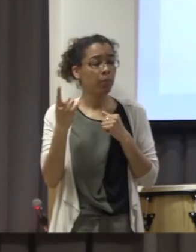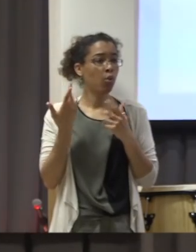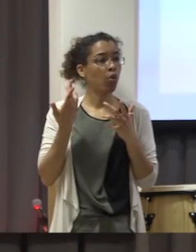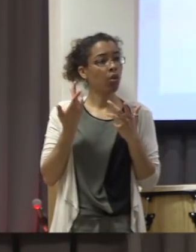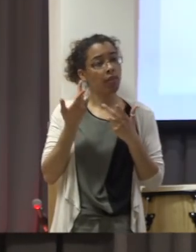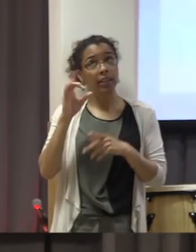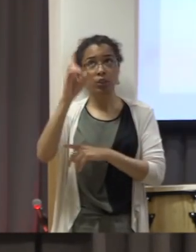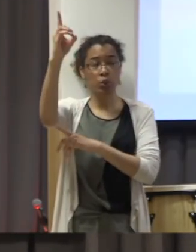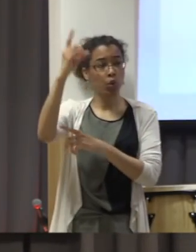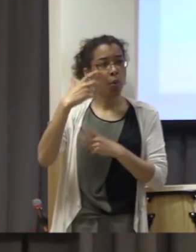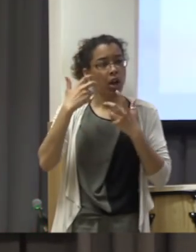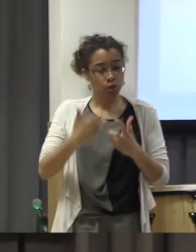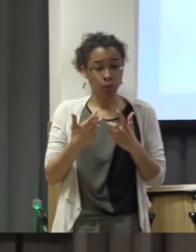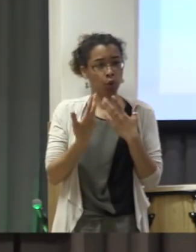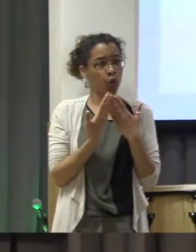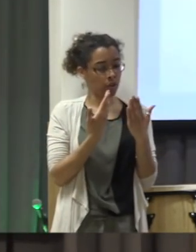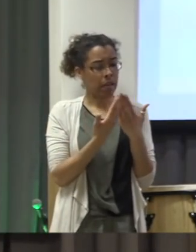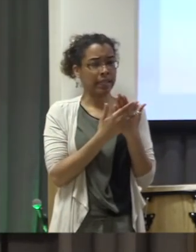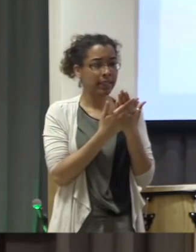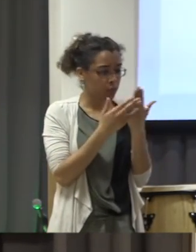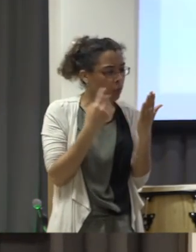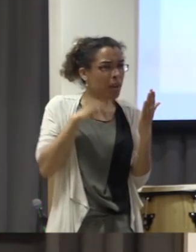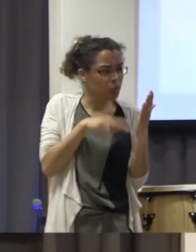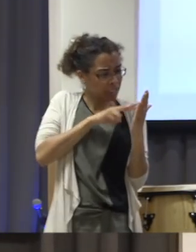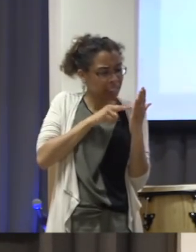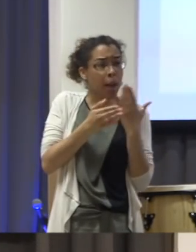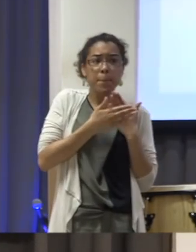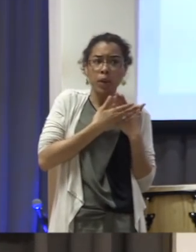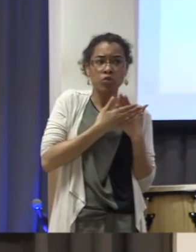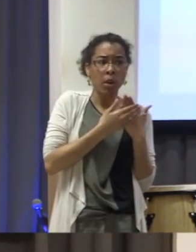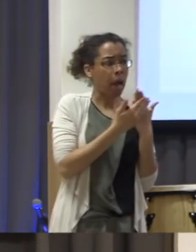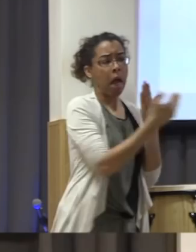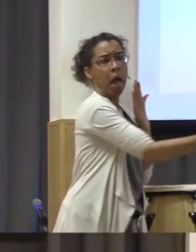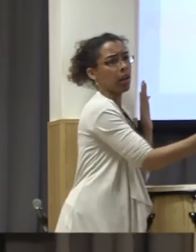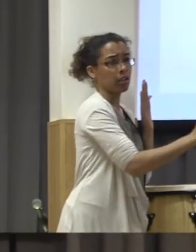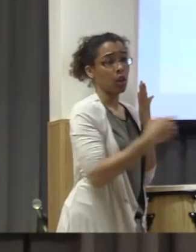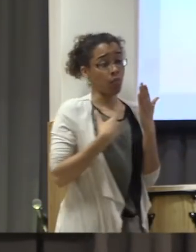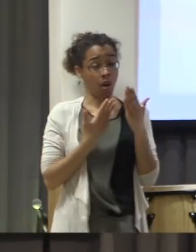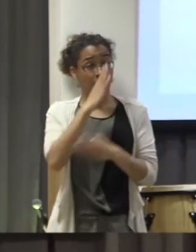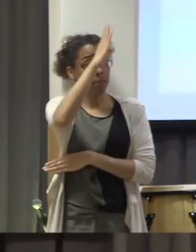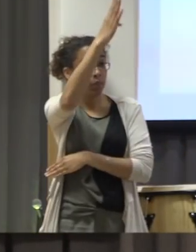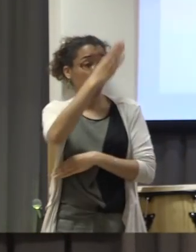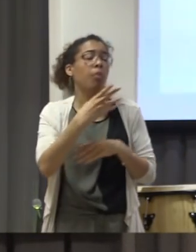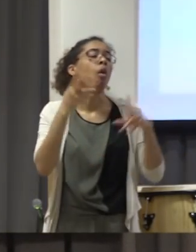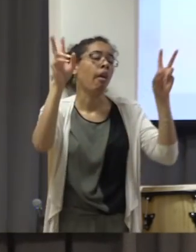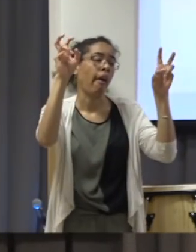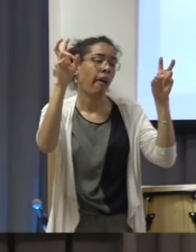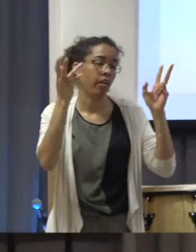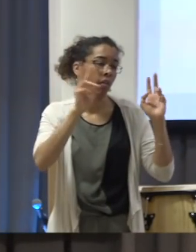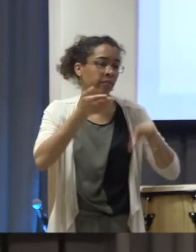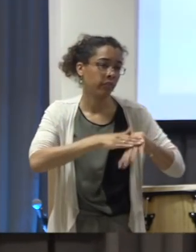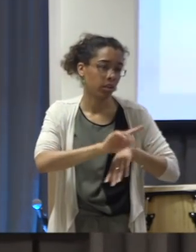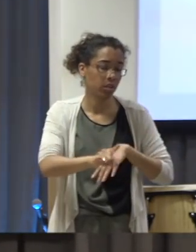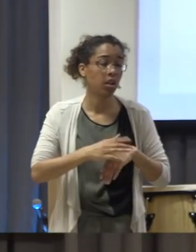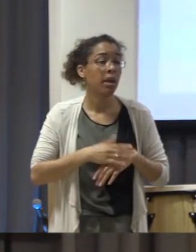Dieu, que ces livres ne s'éloignent pas de ma bouche tous les jours. Donc, moi, à minuit, ou c'est une façon de dire, hein,